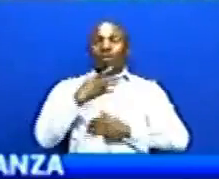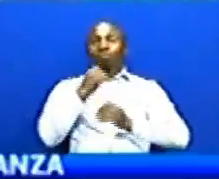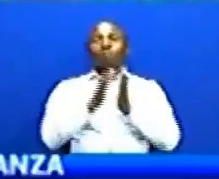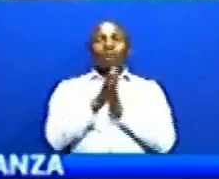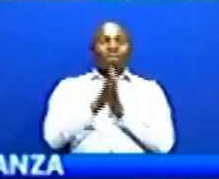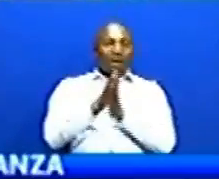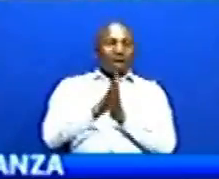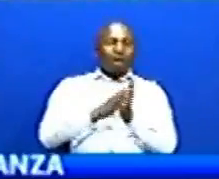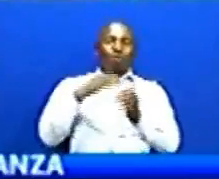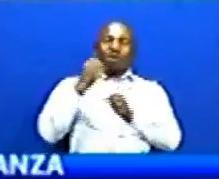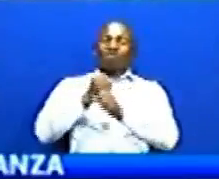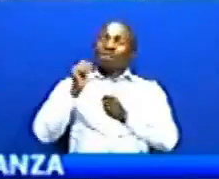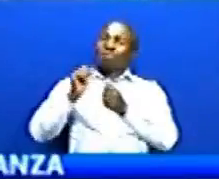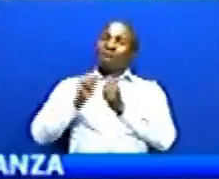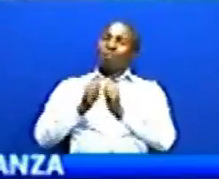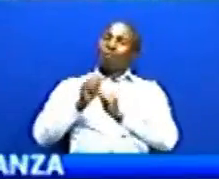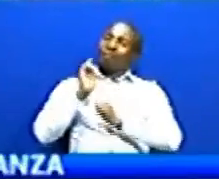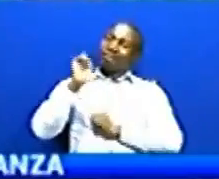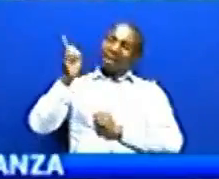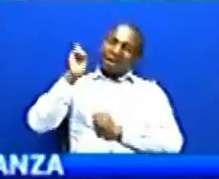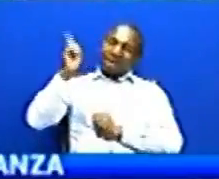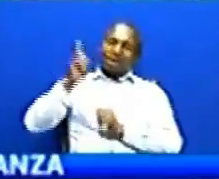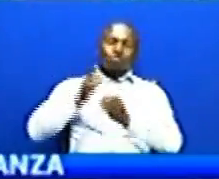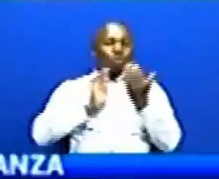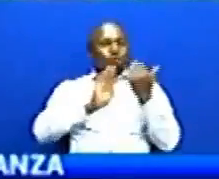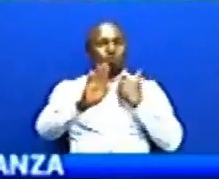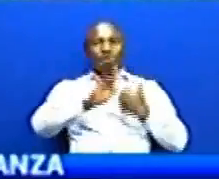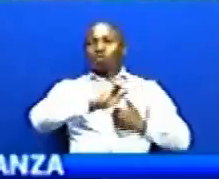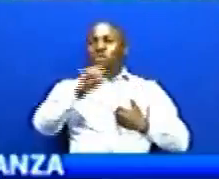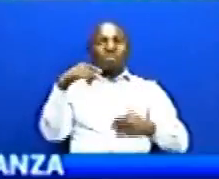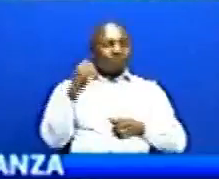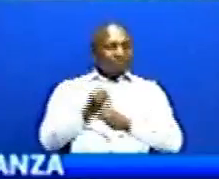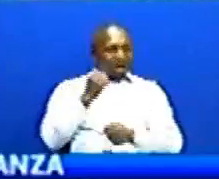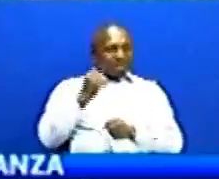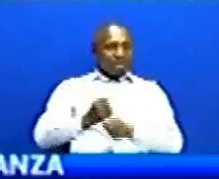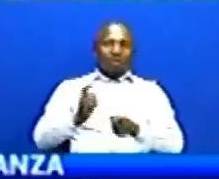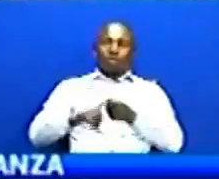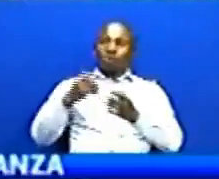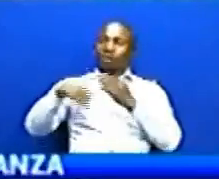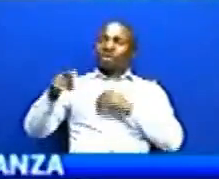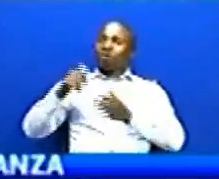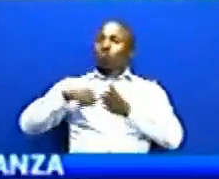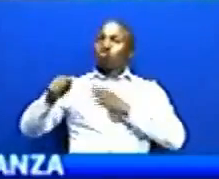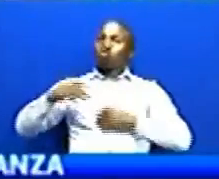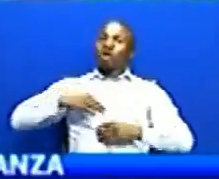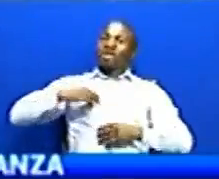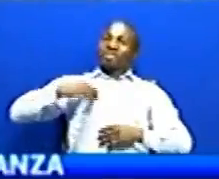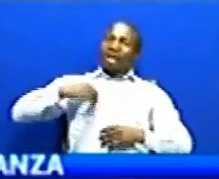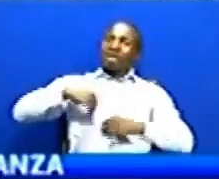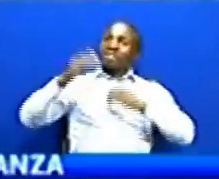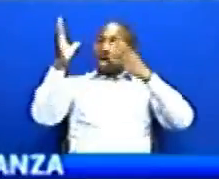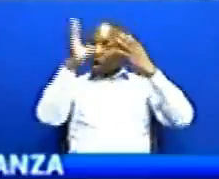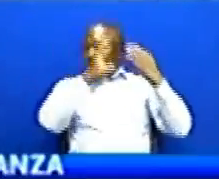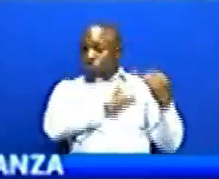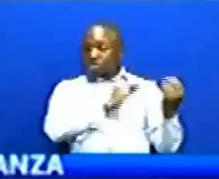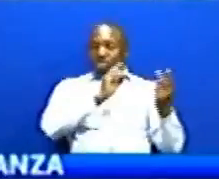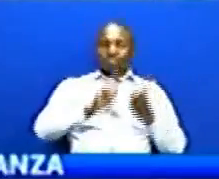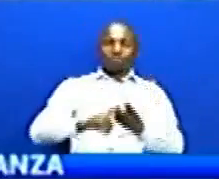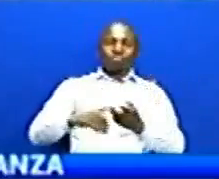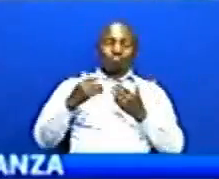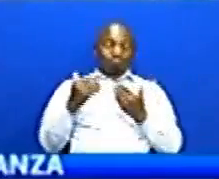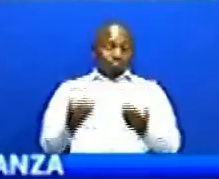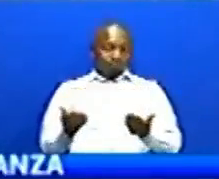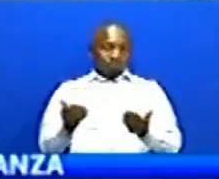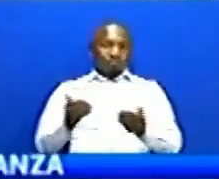wanafanya yale yale ambayo umewazuia wasifanye. Wanakuja kununua sare ni harusi. Kubadilisha mradi